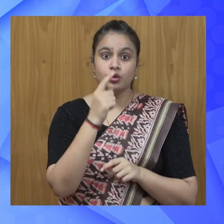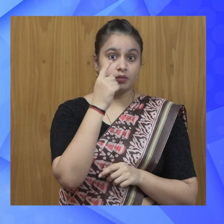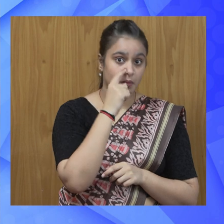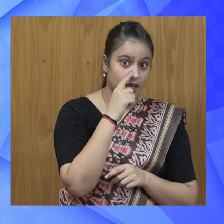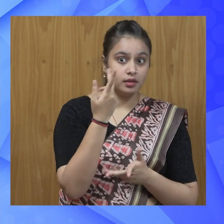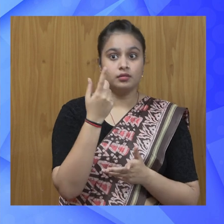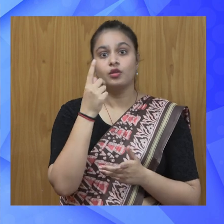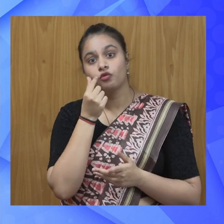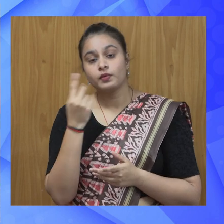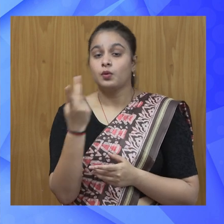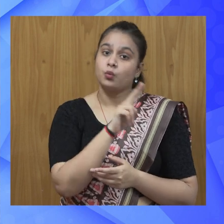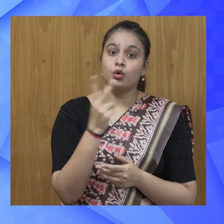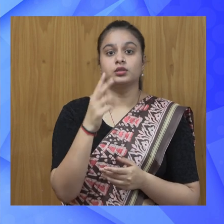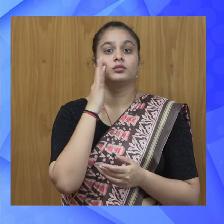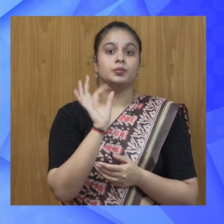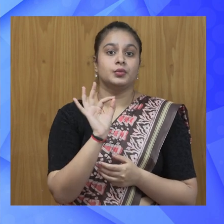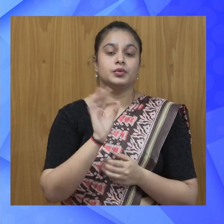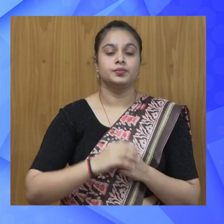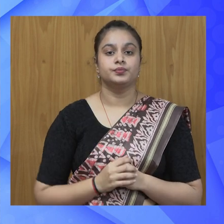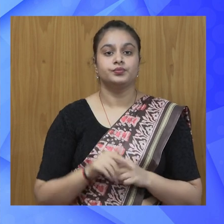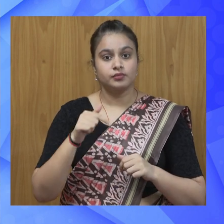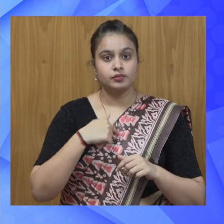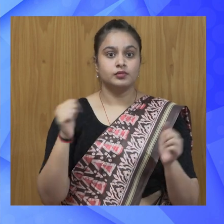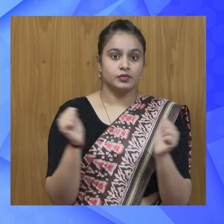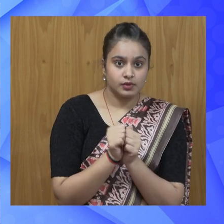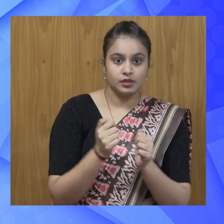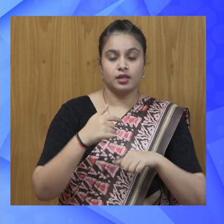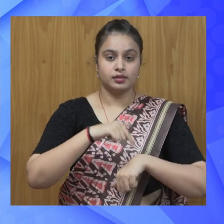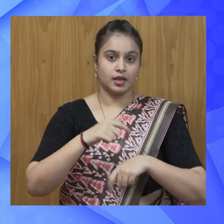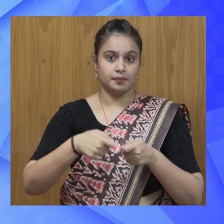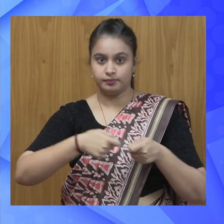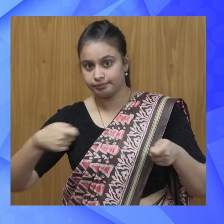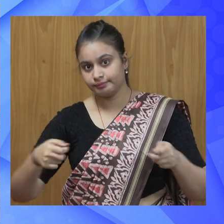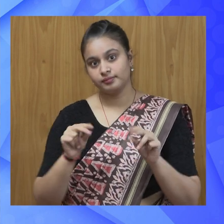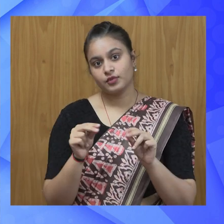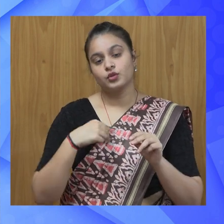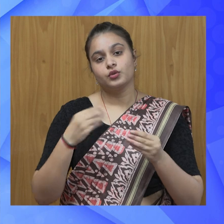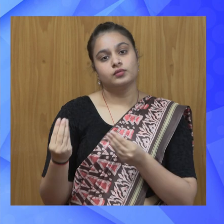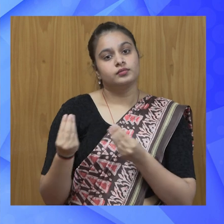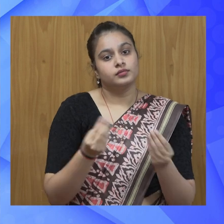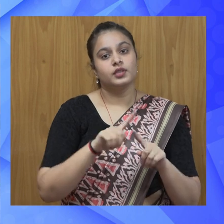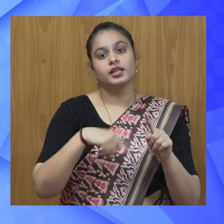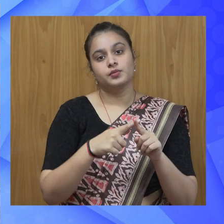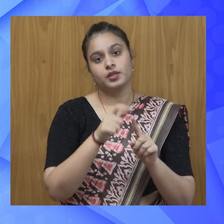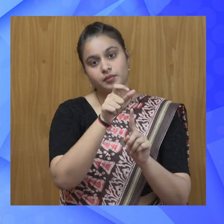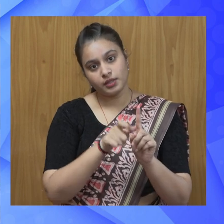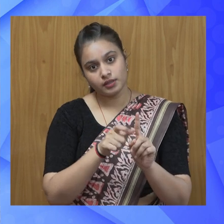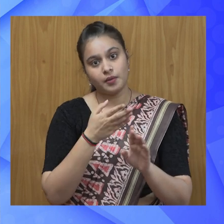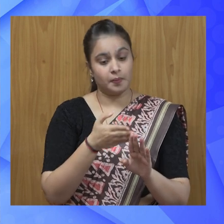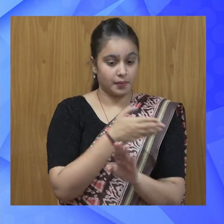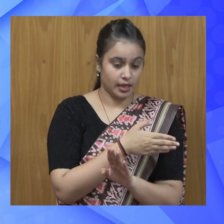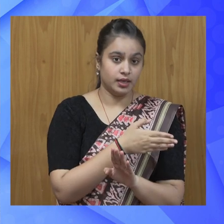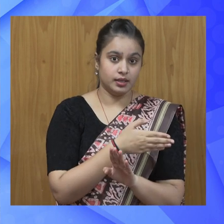लड़कियों सभी के लिए इक्वली इम्पोर्टेंट है. सो इसी के साथ में और ज्यादा वक्त ना लेते हुए आई विल हैंड ओवर टू माई एक्सपर्ट्स Before that, I